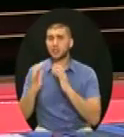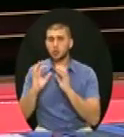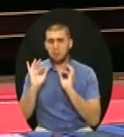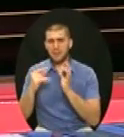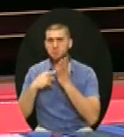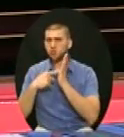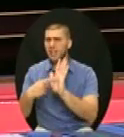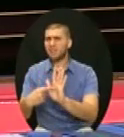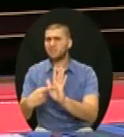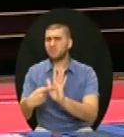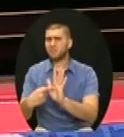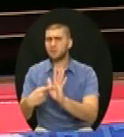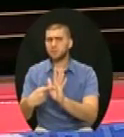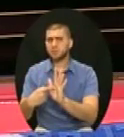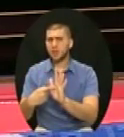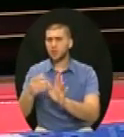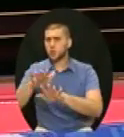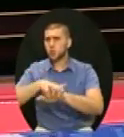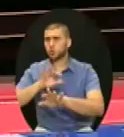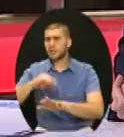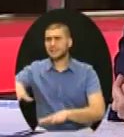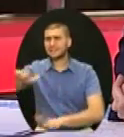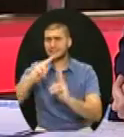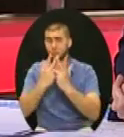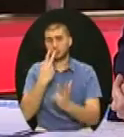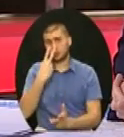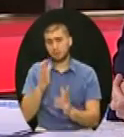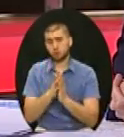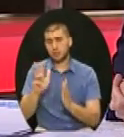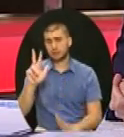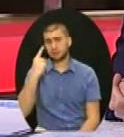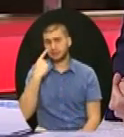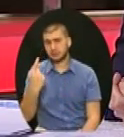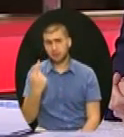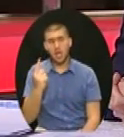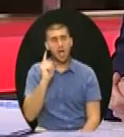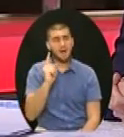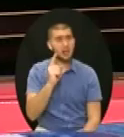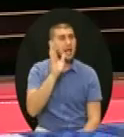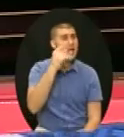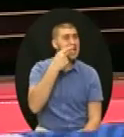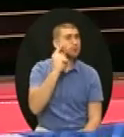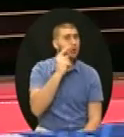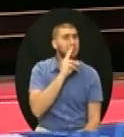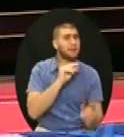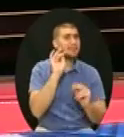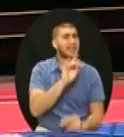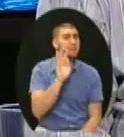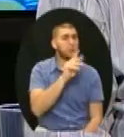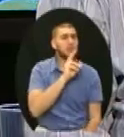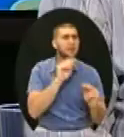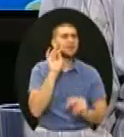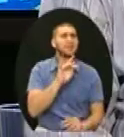באמת משקפת את רכשי לב הציבור? את זה אנחנו נראה ב-18 למרץ. אבל תראה, גרבוז לא דיבר נגד נתניהו, הוא דיבר